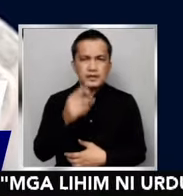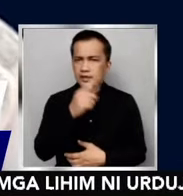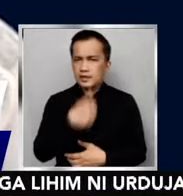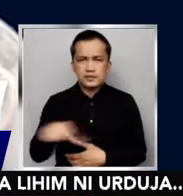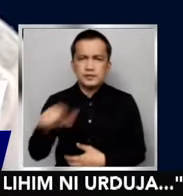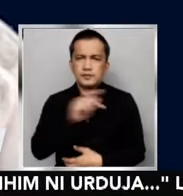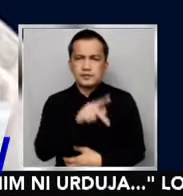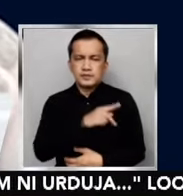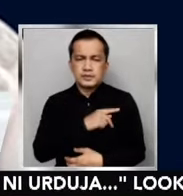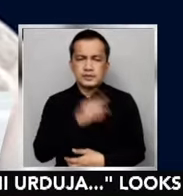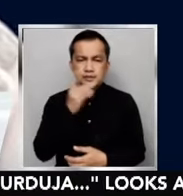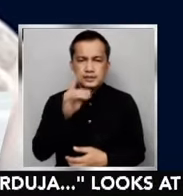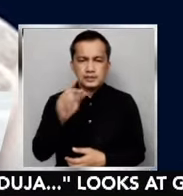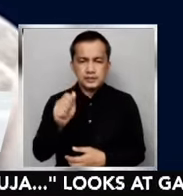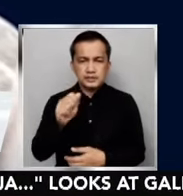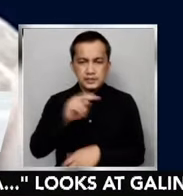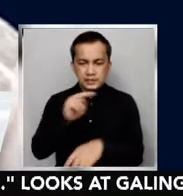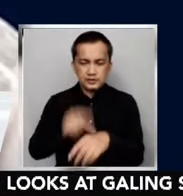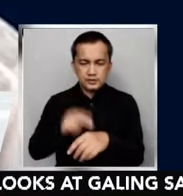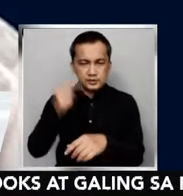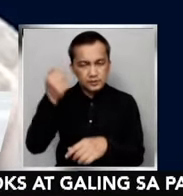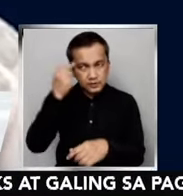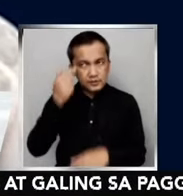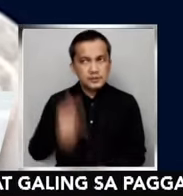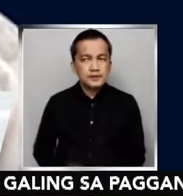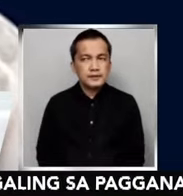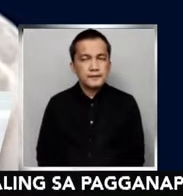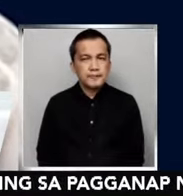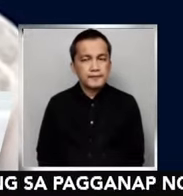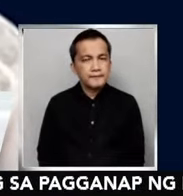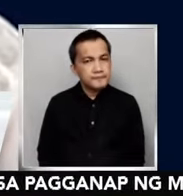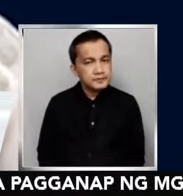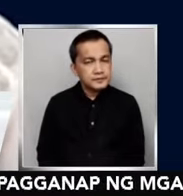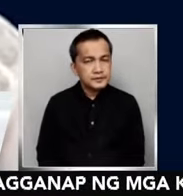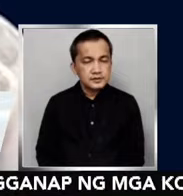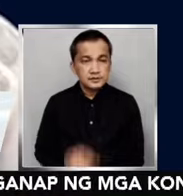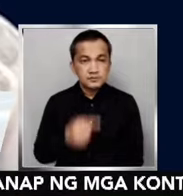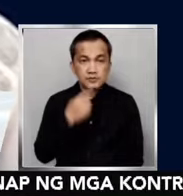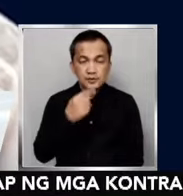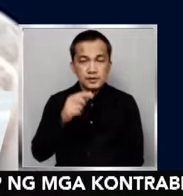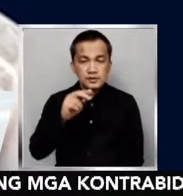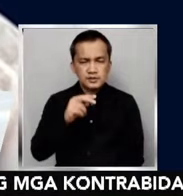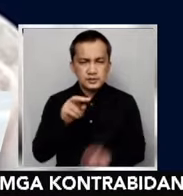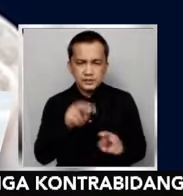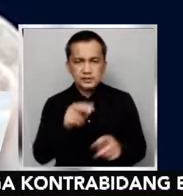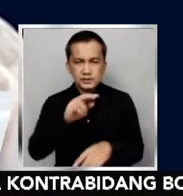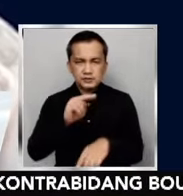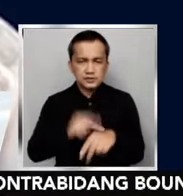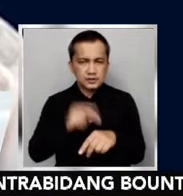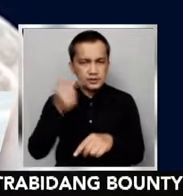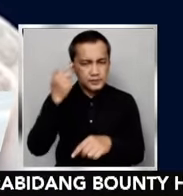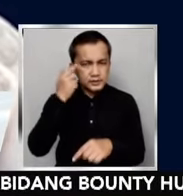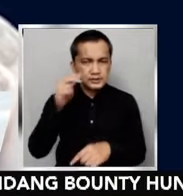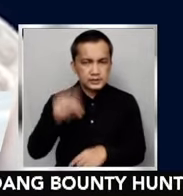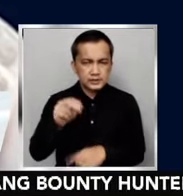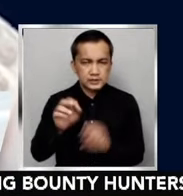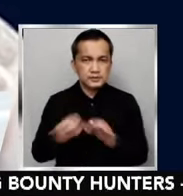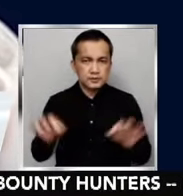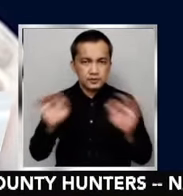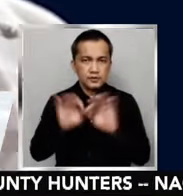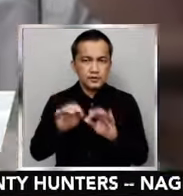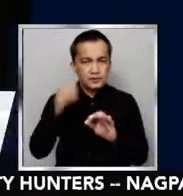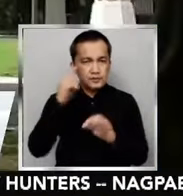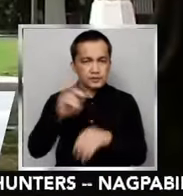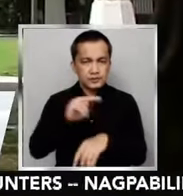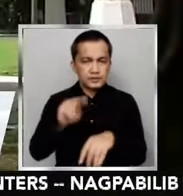National Government if sa tingin ah ng National Government ay ito ay necessary or importante para sa National